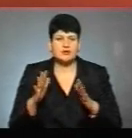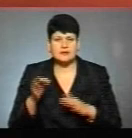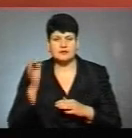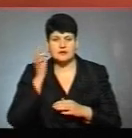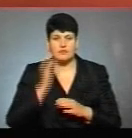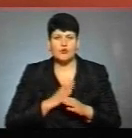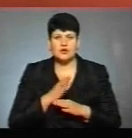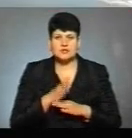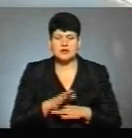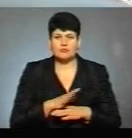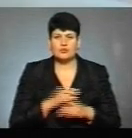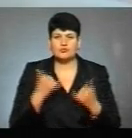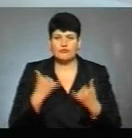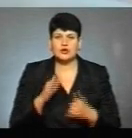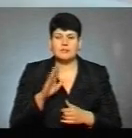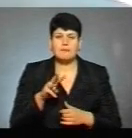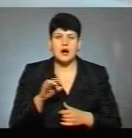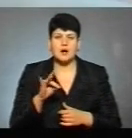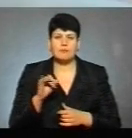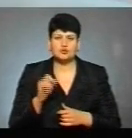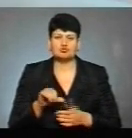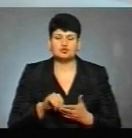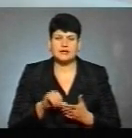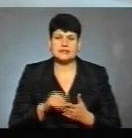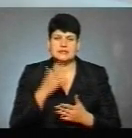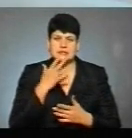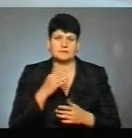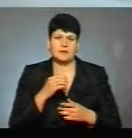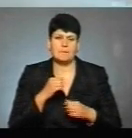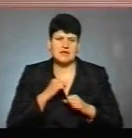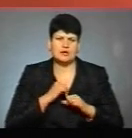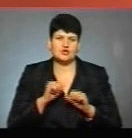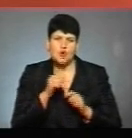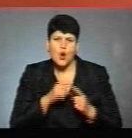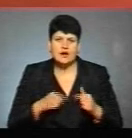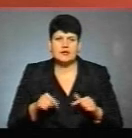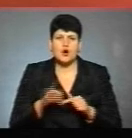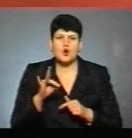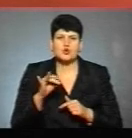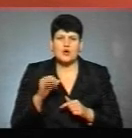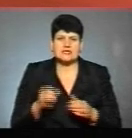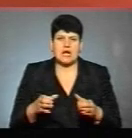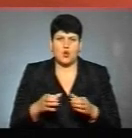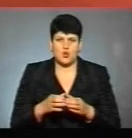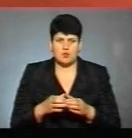що у гостях у нас сьогодні був Володимир Мармус, учасник Національно-патріотичної підпільної організації «Росоховська група».